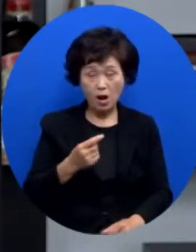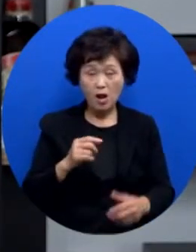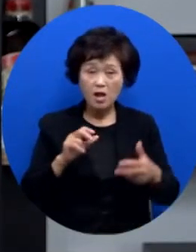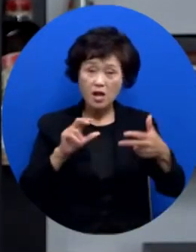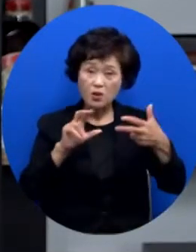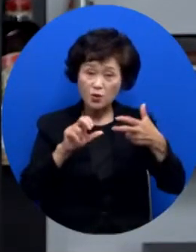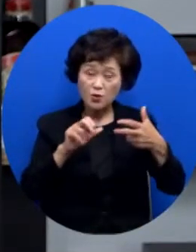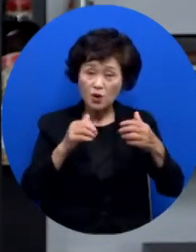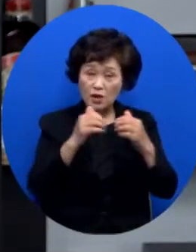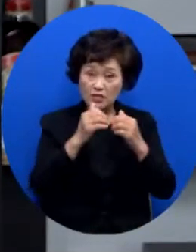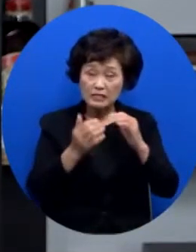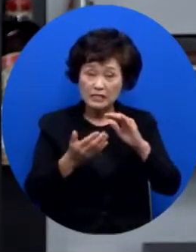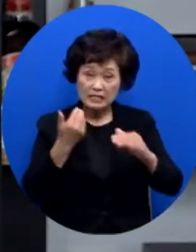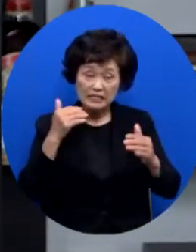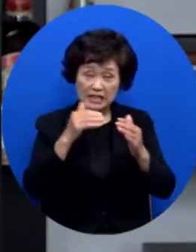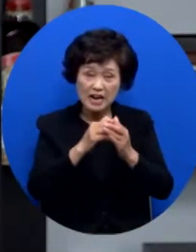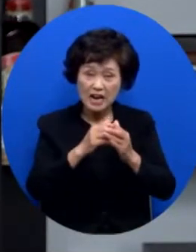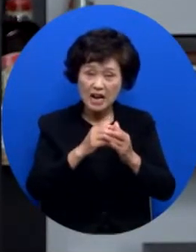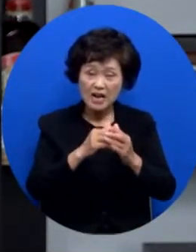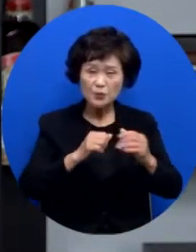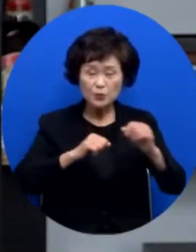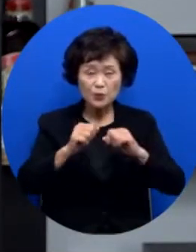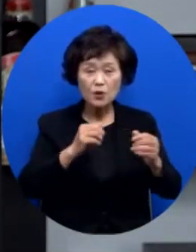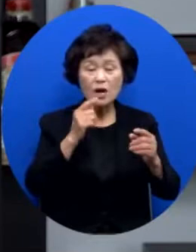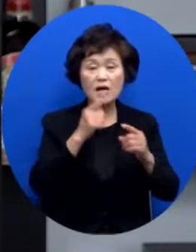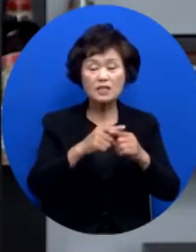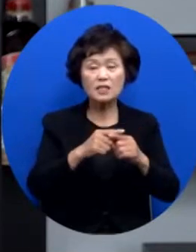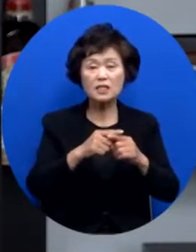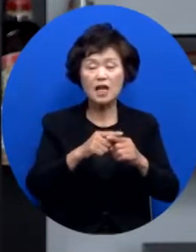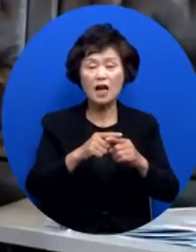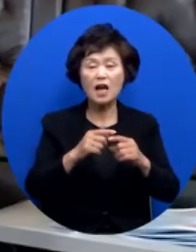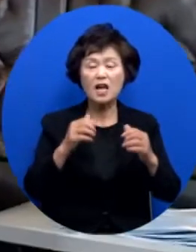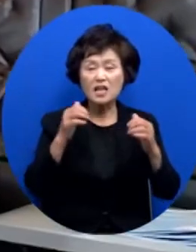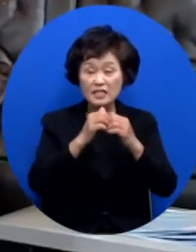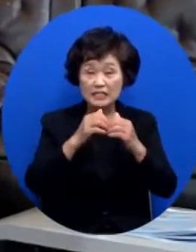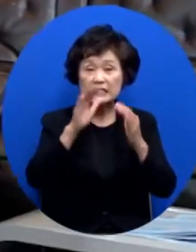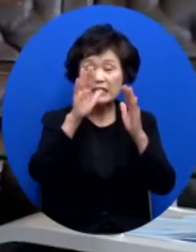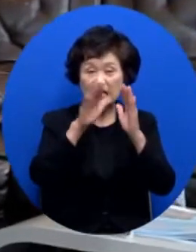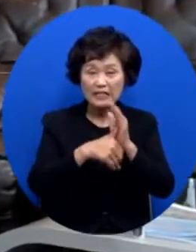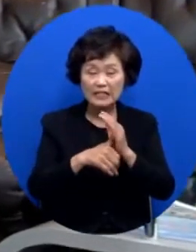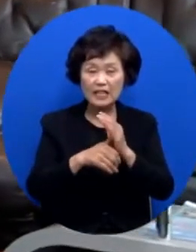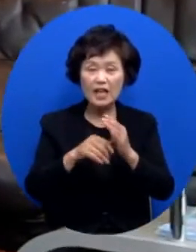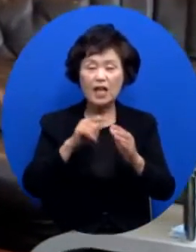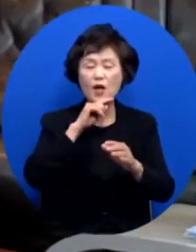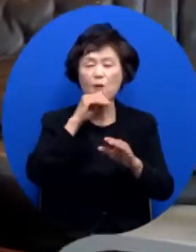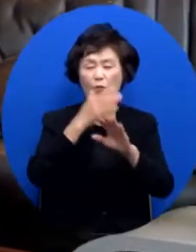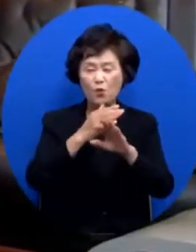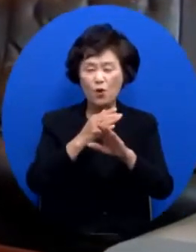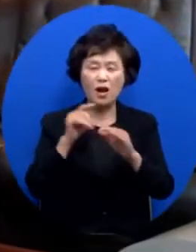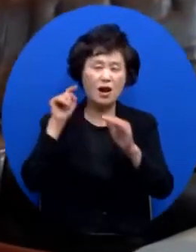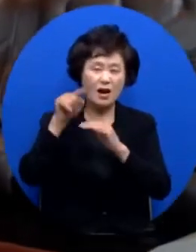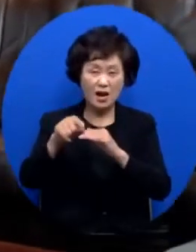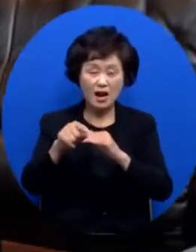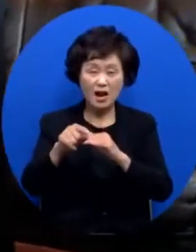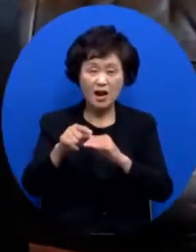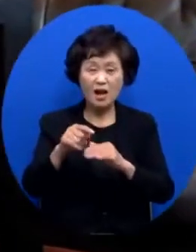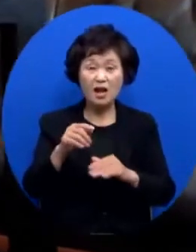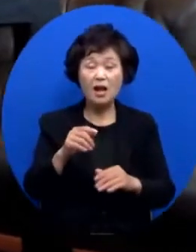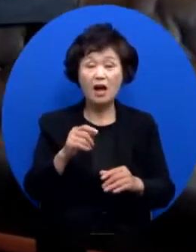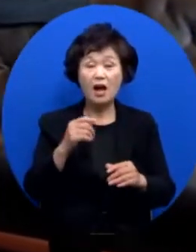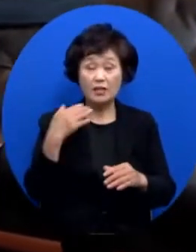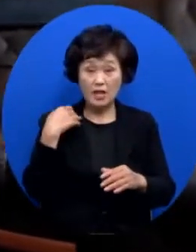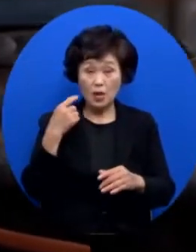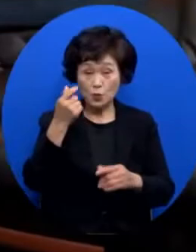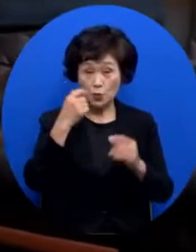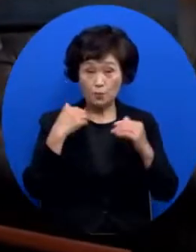하시다가 6.25 전에 월북을 하신 것으로 알고 있습니다. 좀더 커서 형사가 어느